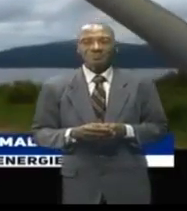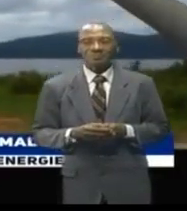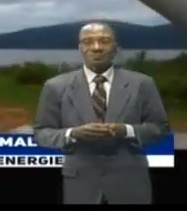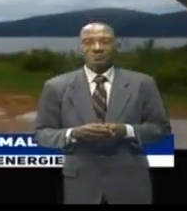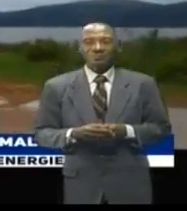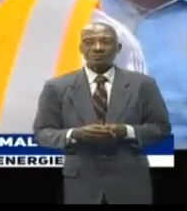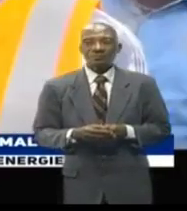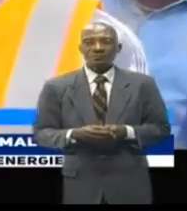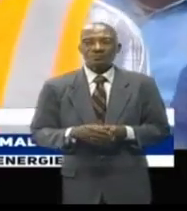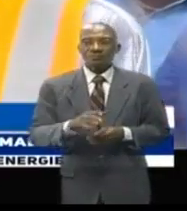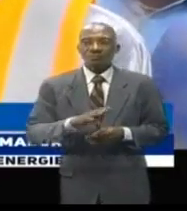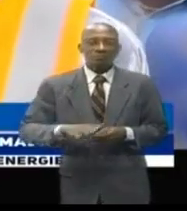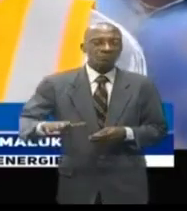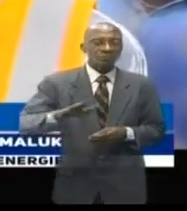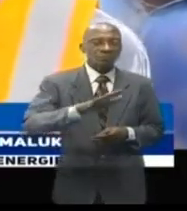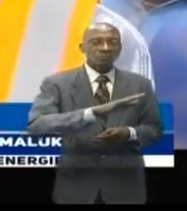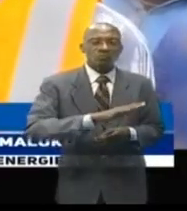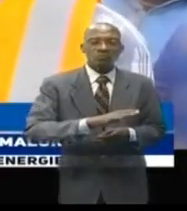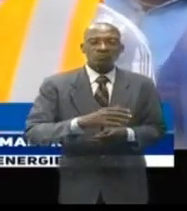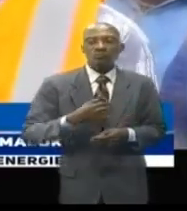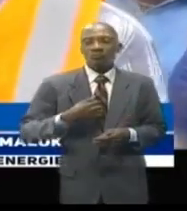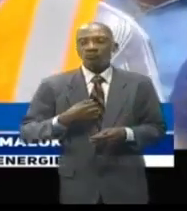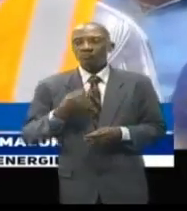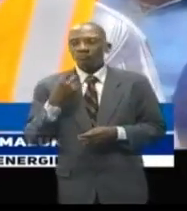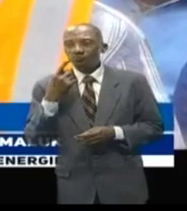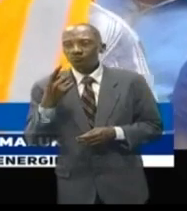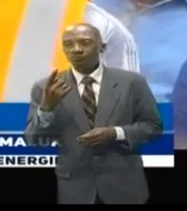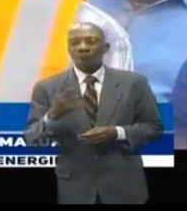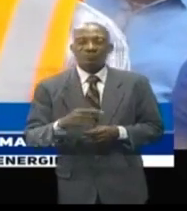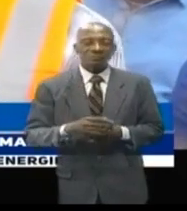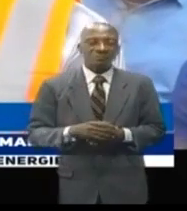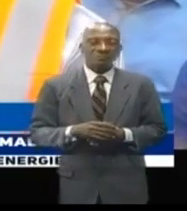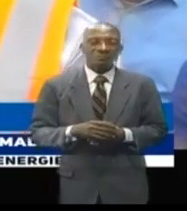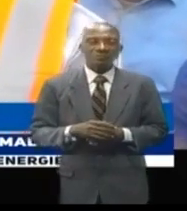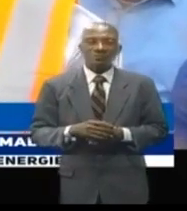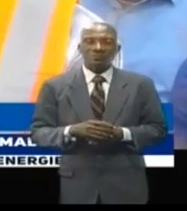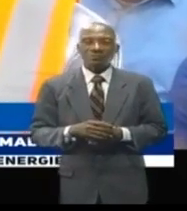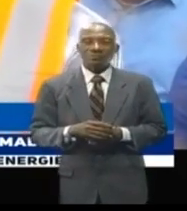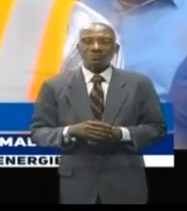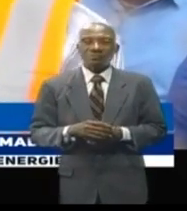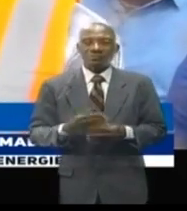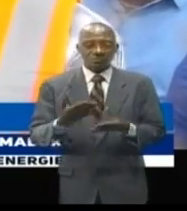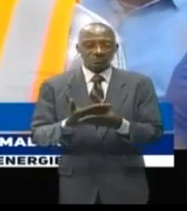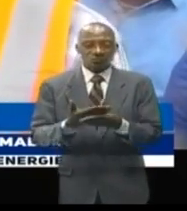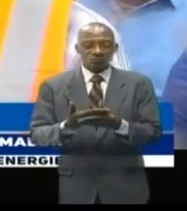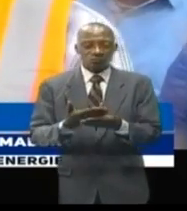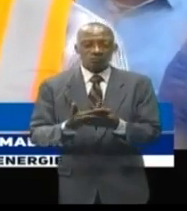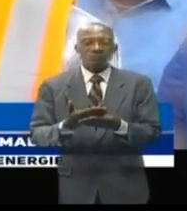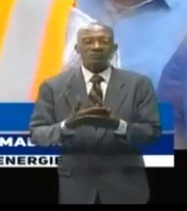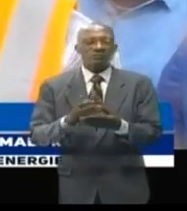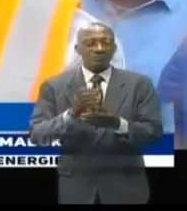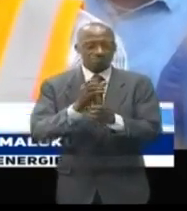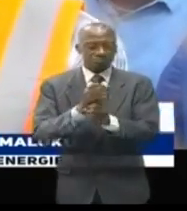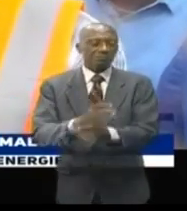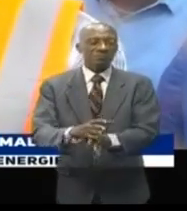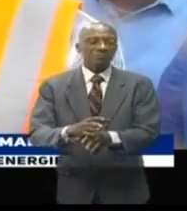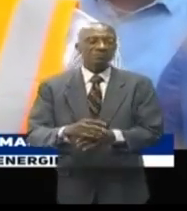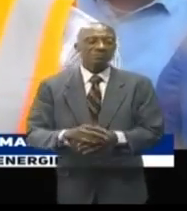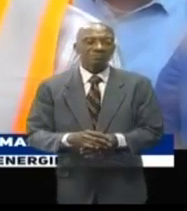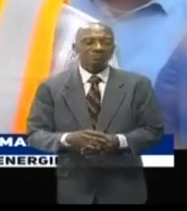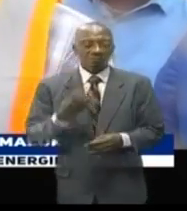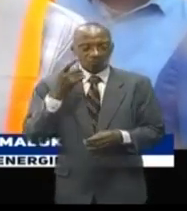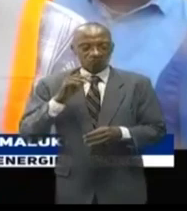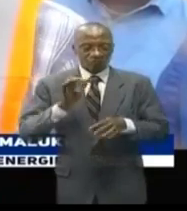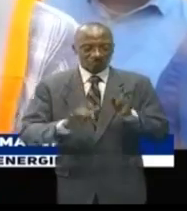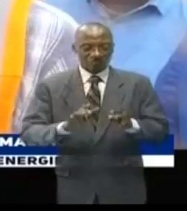été partout et au moment où nous parlons les dossiers et pratiquement selon nos informations sur la table du